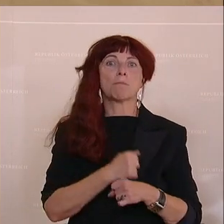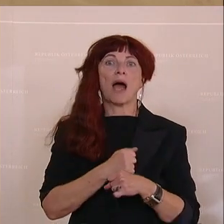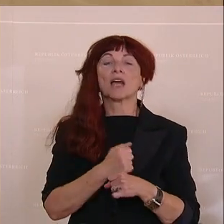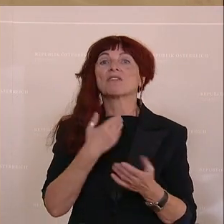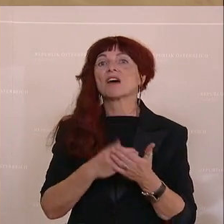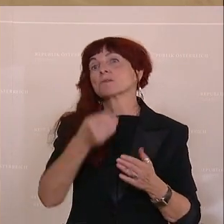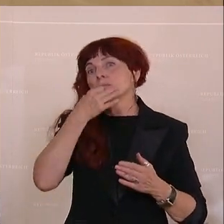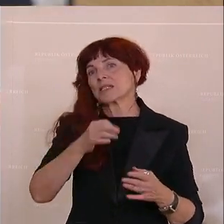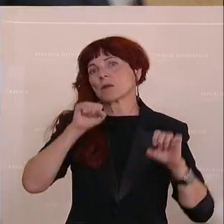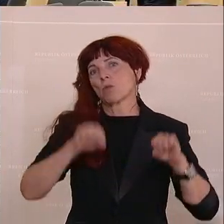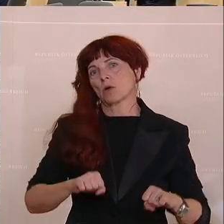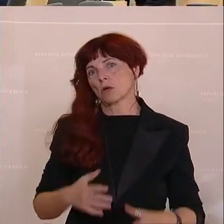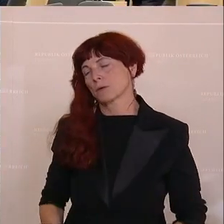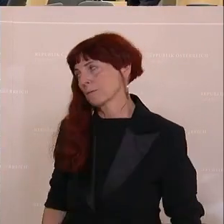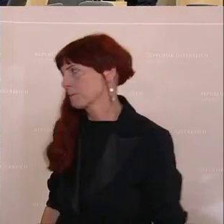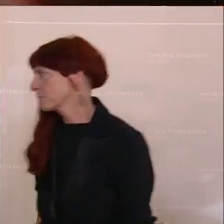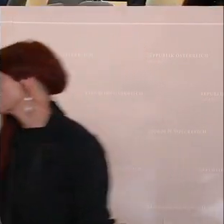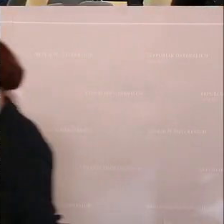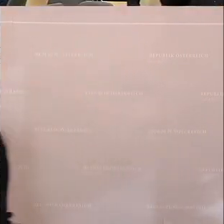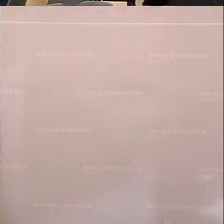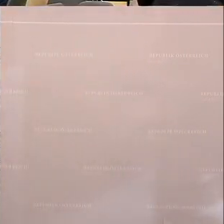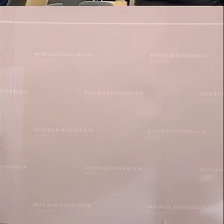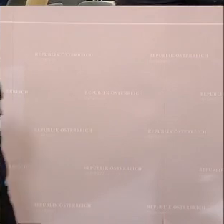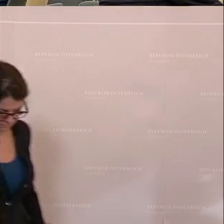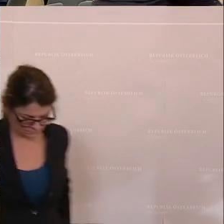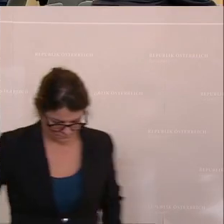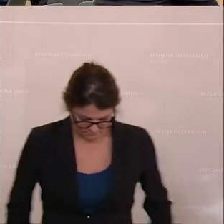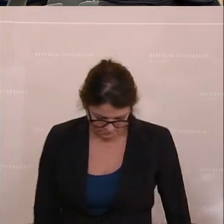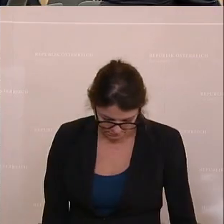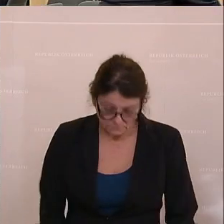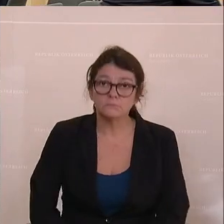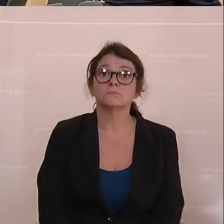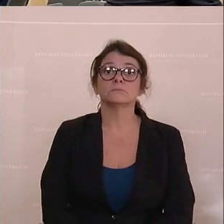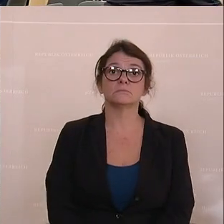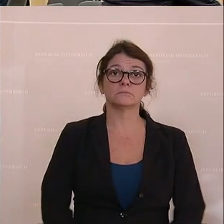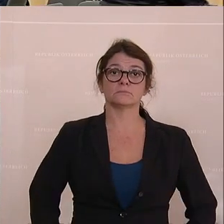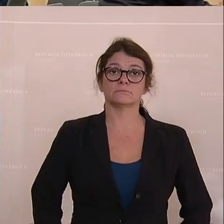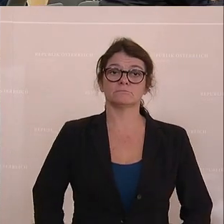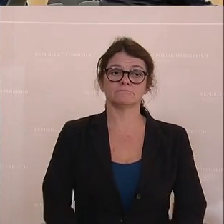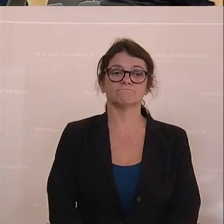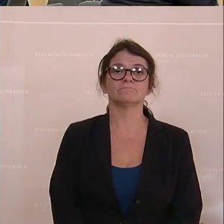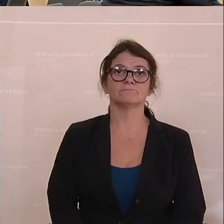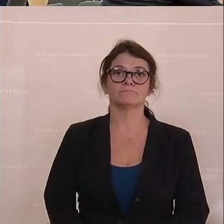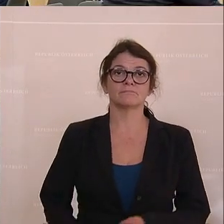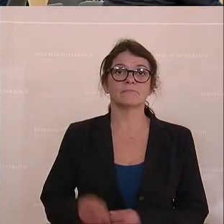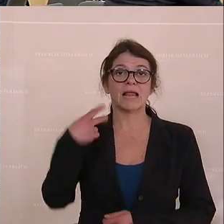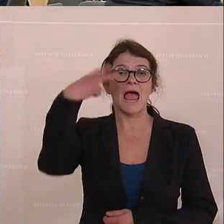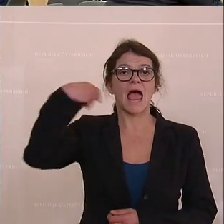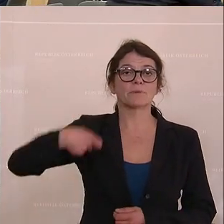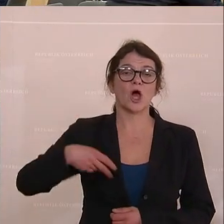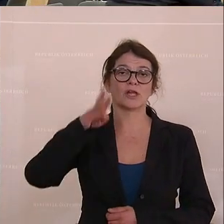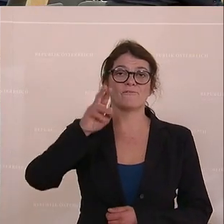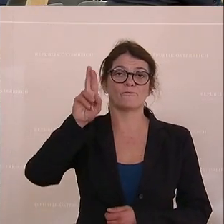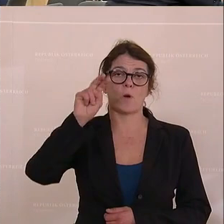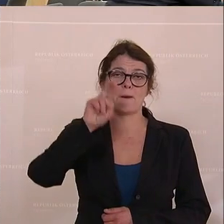Bestes. Danke. Wir tun unser Bestes. Markus Kotzer war das von den Grünen. Er ist Sozialsprecher seiner Partei. Mit den Direkt-